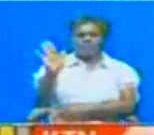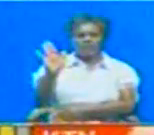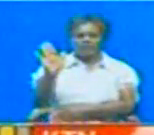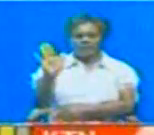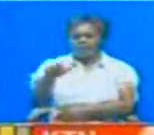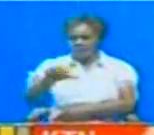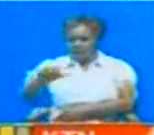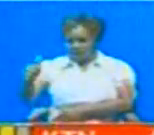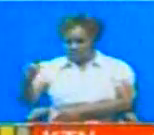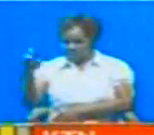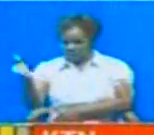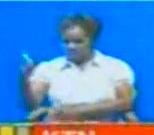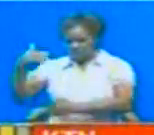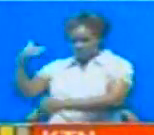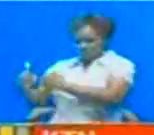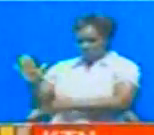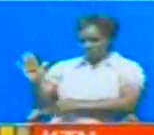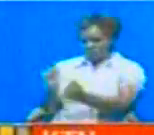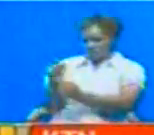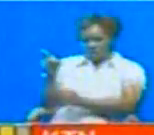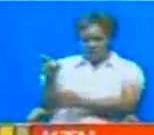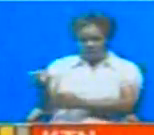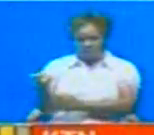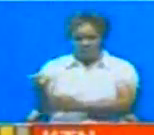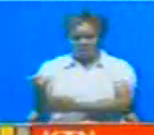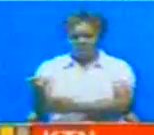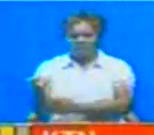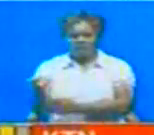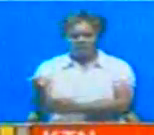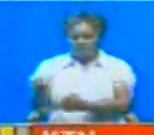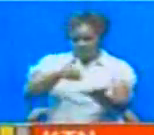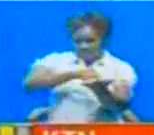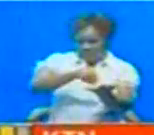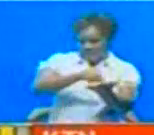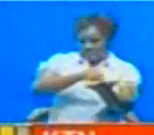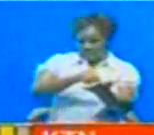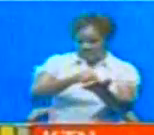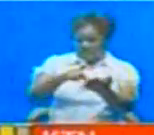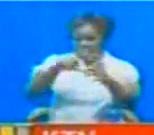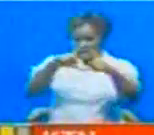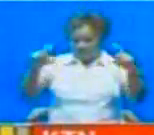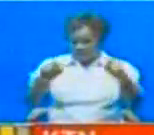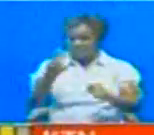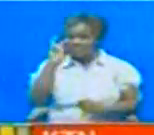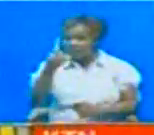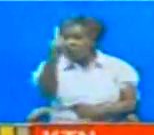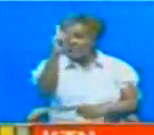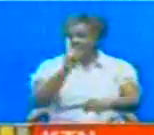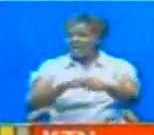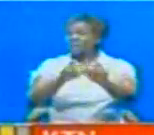Wale walikuwa karibu na yeye, so ukiscratch kati yako anaweza angalia tu safari moja